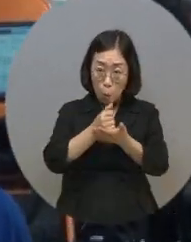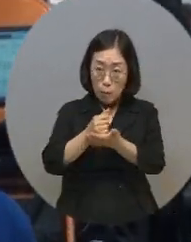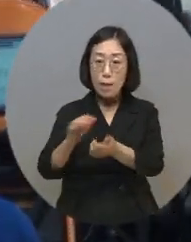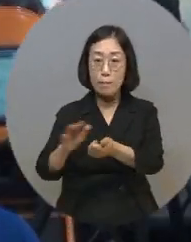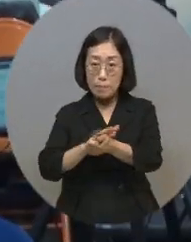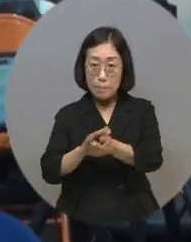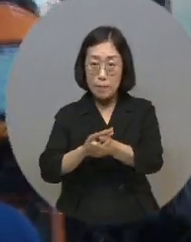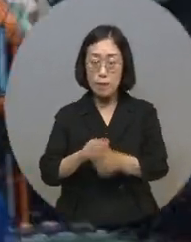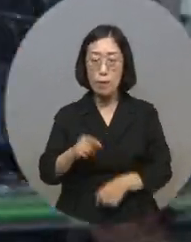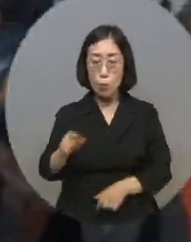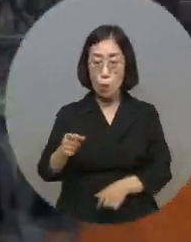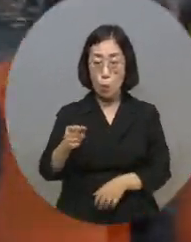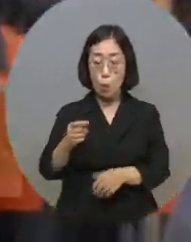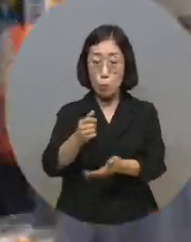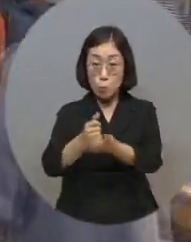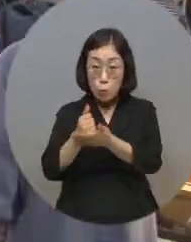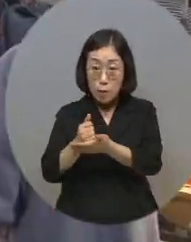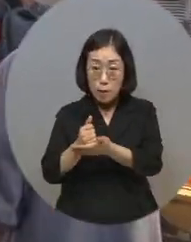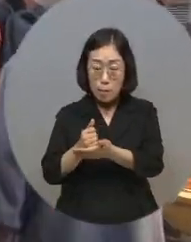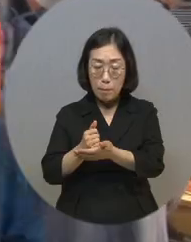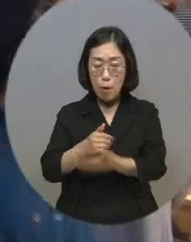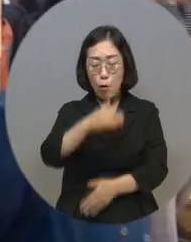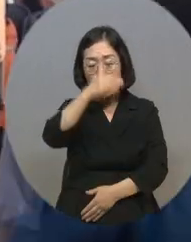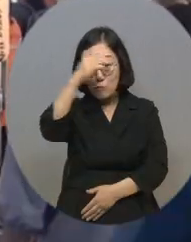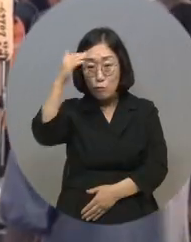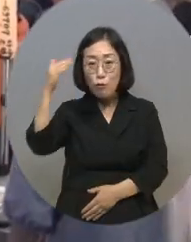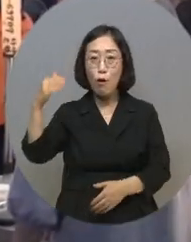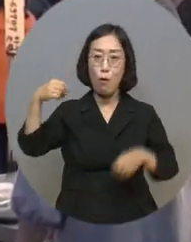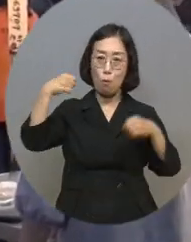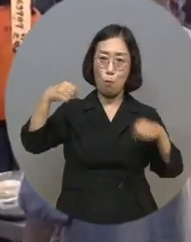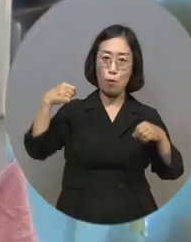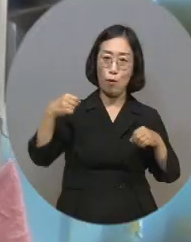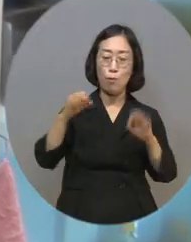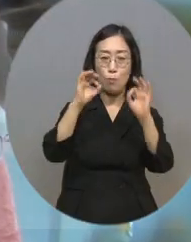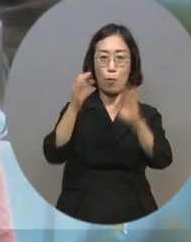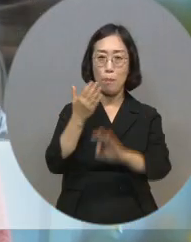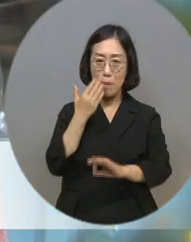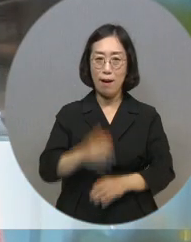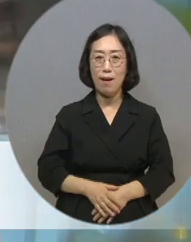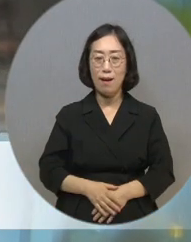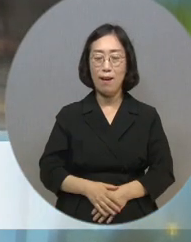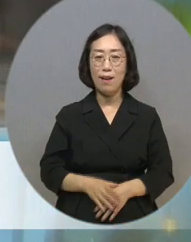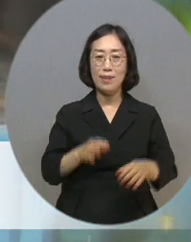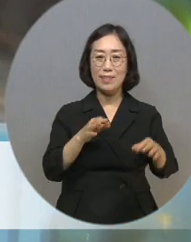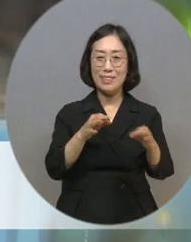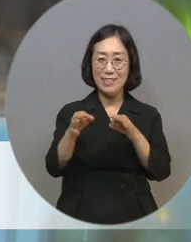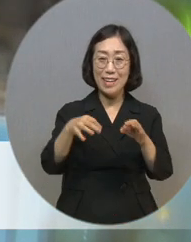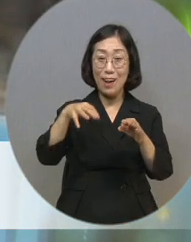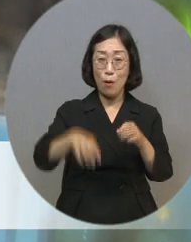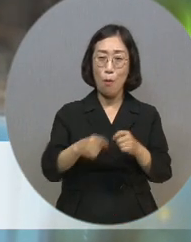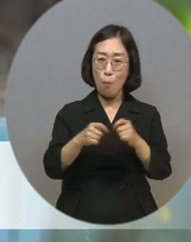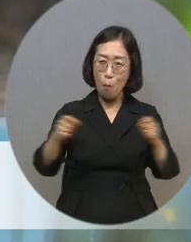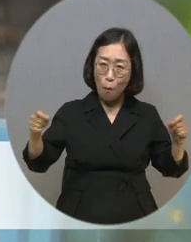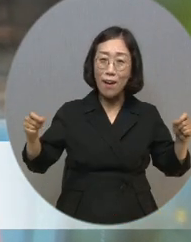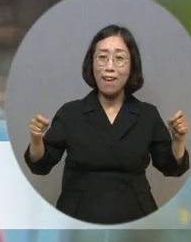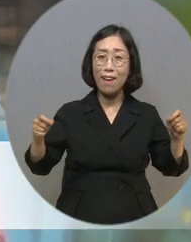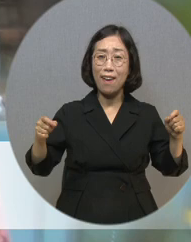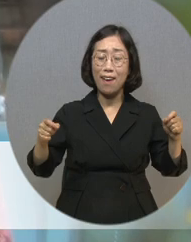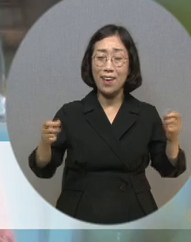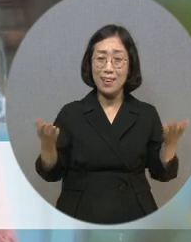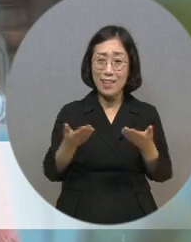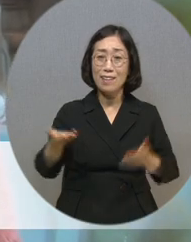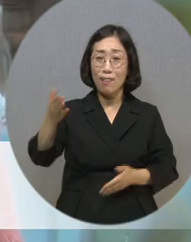온 시민들은 잠시 걸음을 멈추고 공연을 감상합니다. 시장에서 아주 오랫동안 생활했지만 한